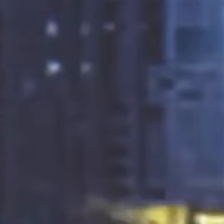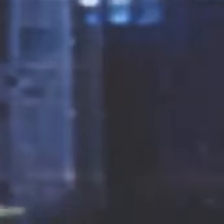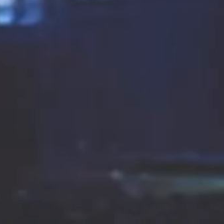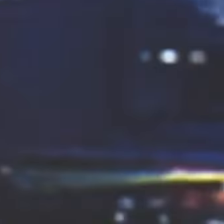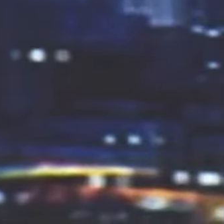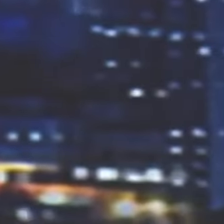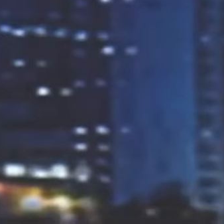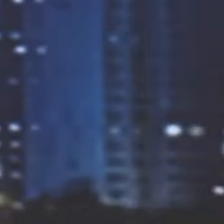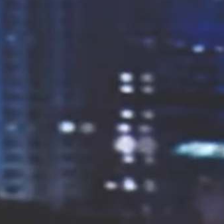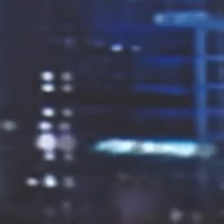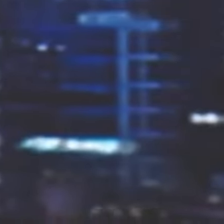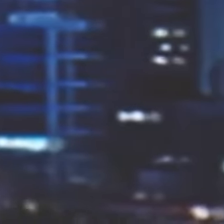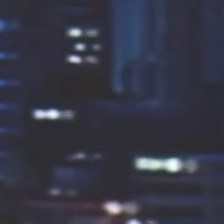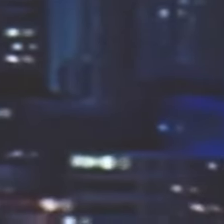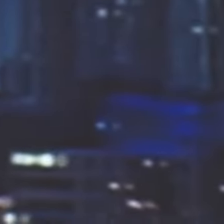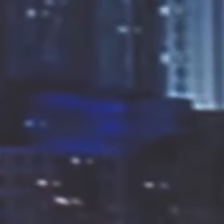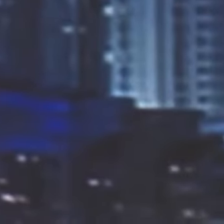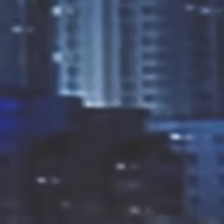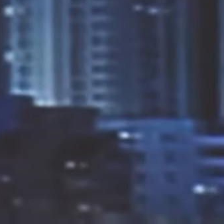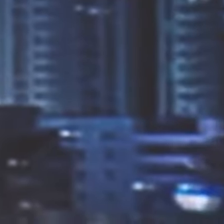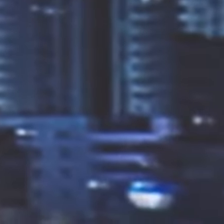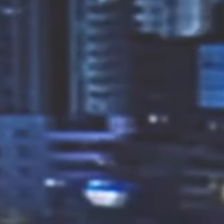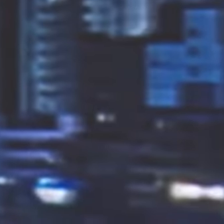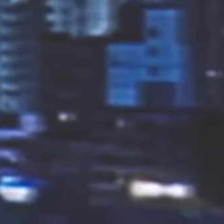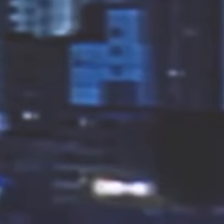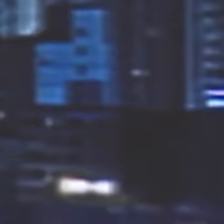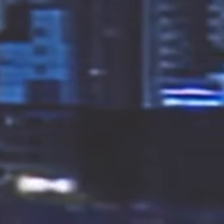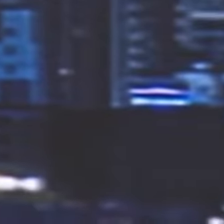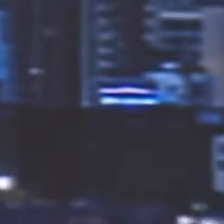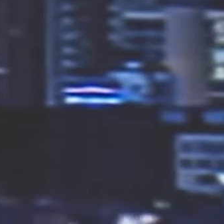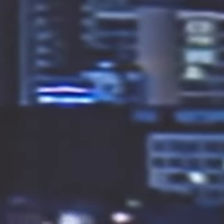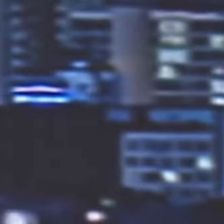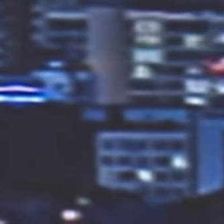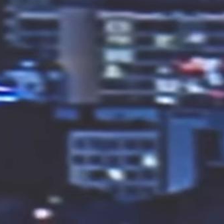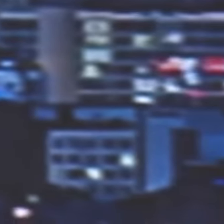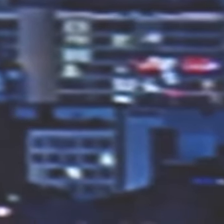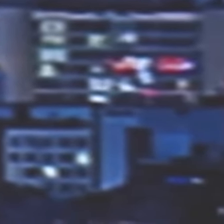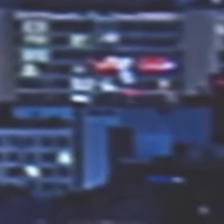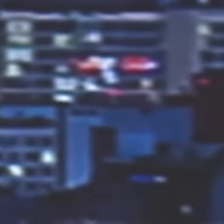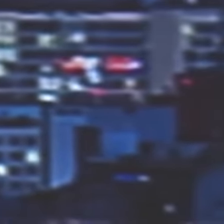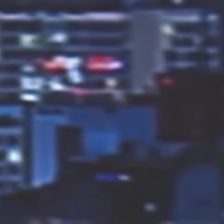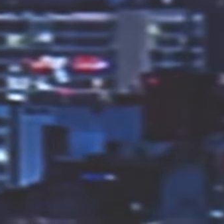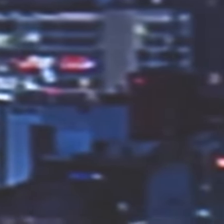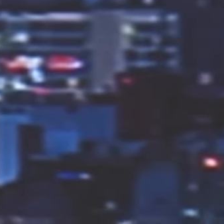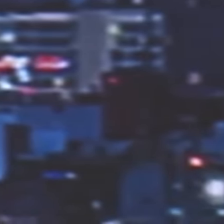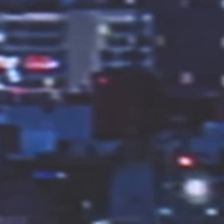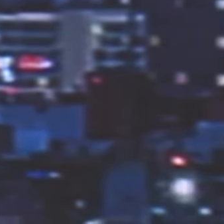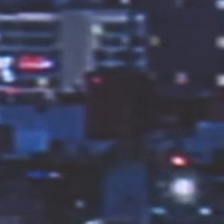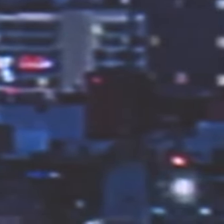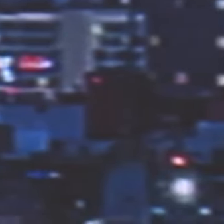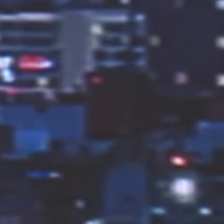JTBC 뉴스를 시청해 주셔서 고맙습니다. 저희는 저녁 6시 50분 뉴스룸에서 뵙겠습니다.